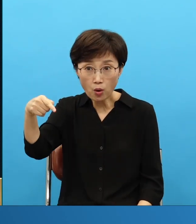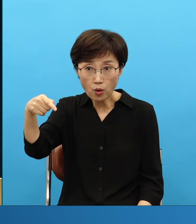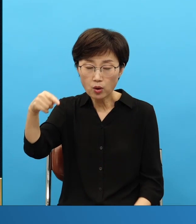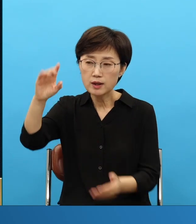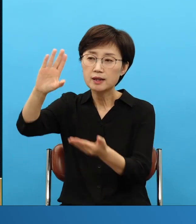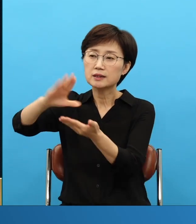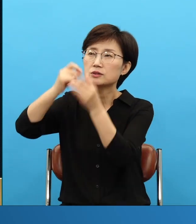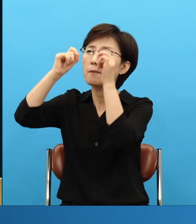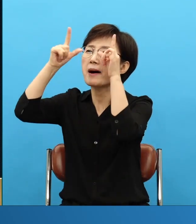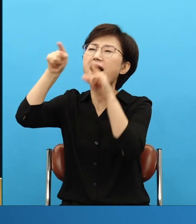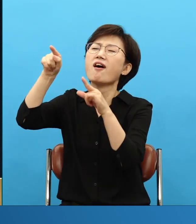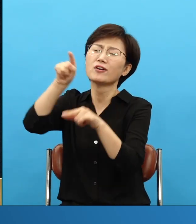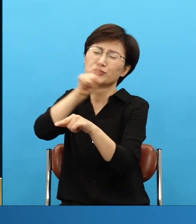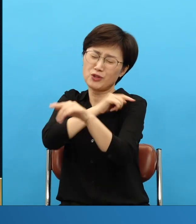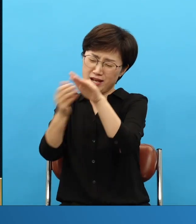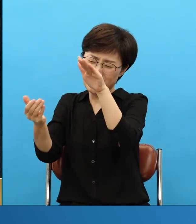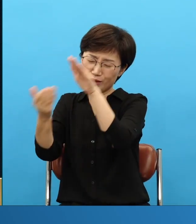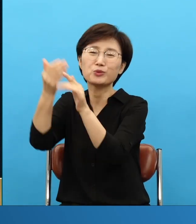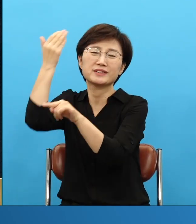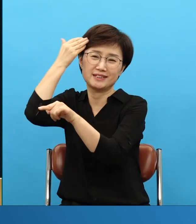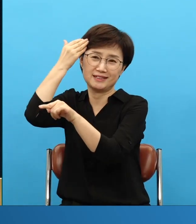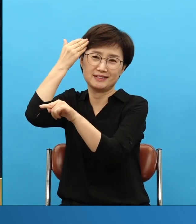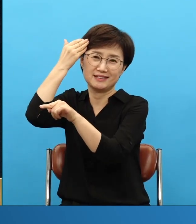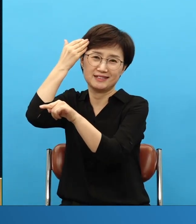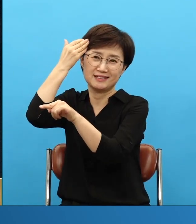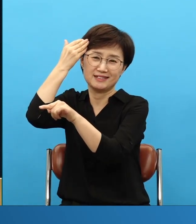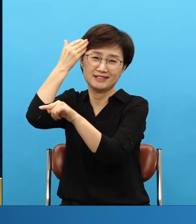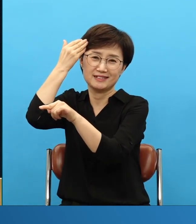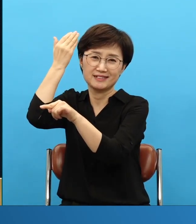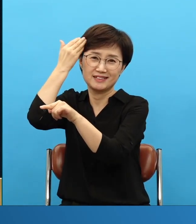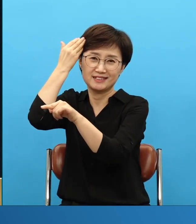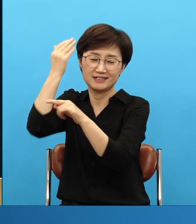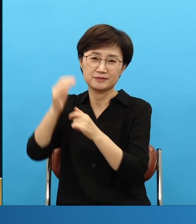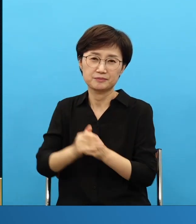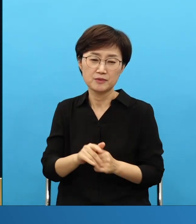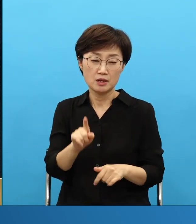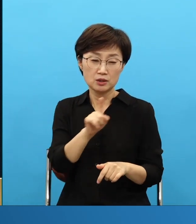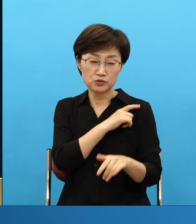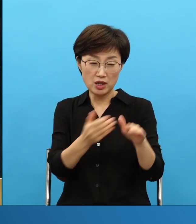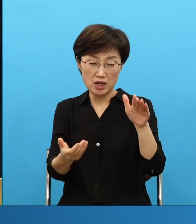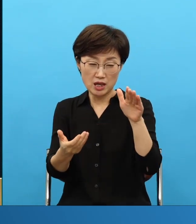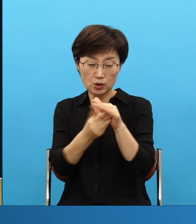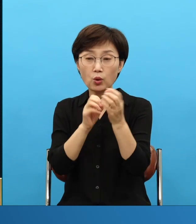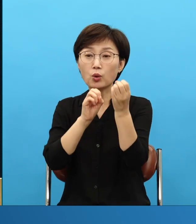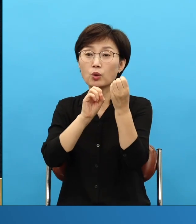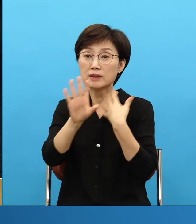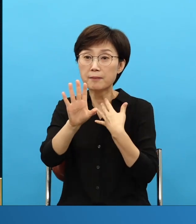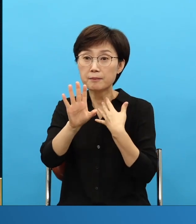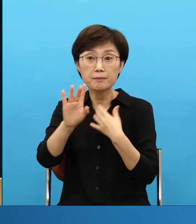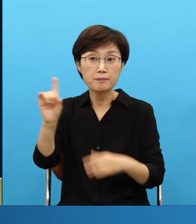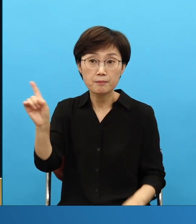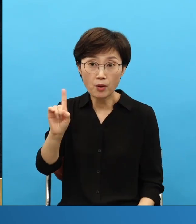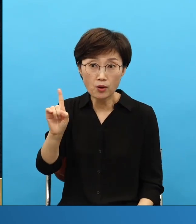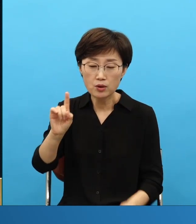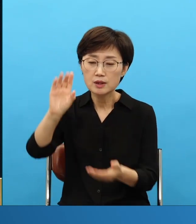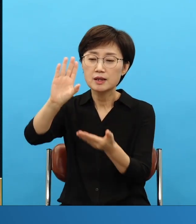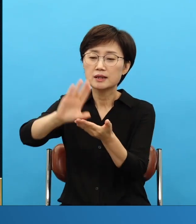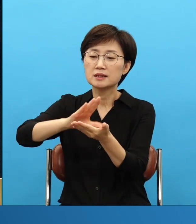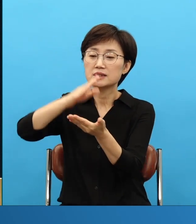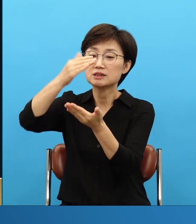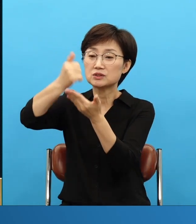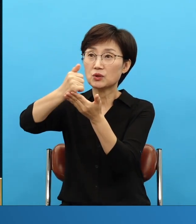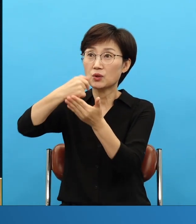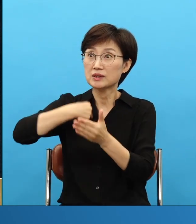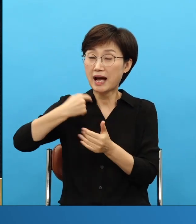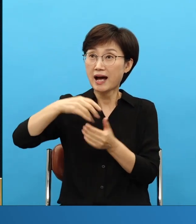surpassing greatness of knowing Christ Jesus. 표현했어요. That's how he expresses it. 최고의 응답 그리스도께 발견되는